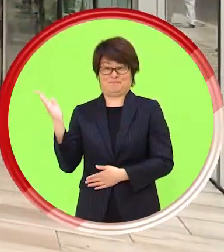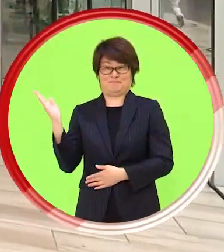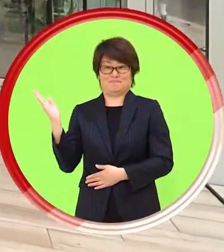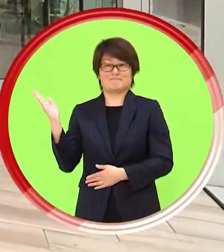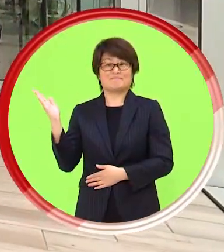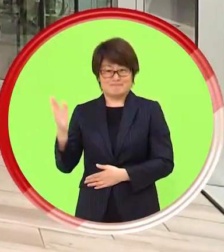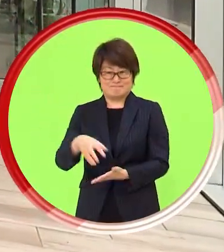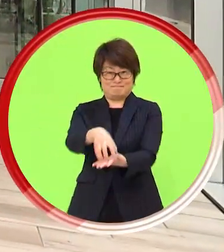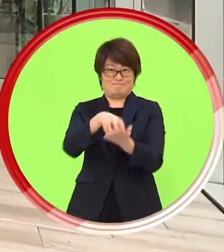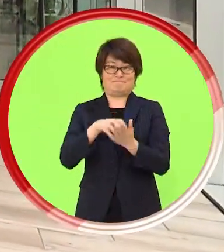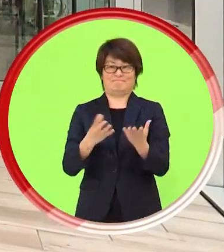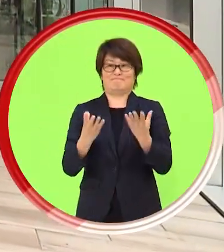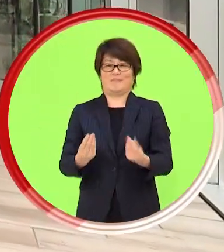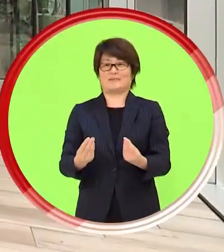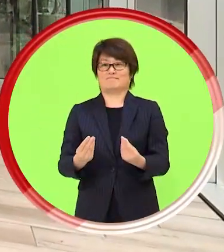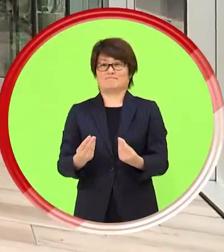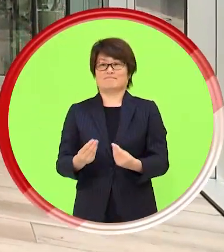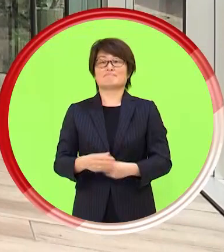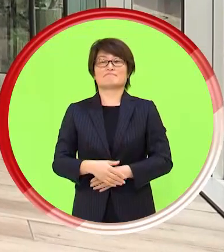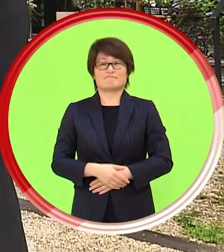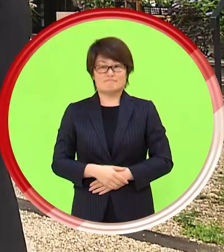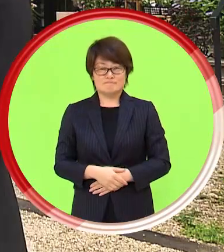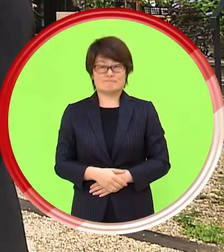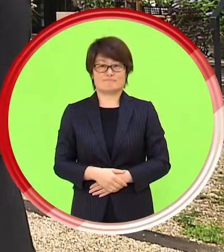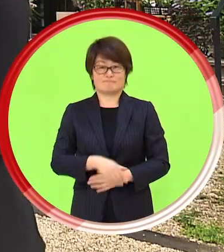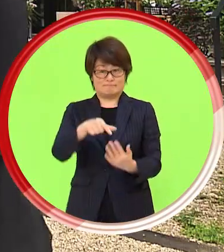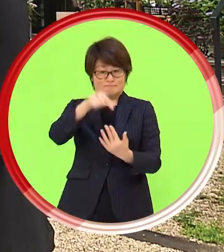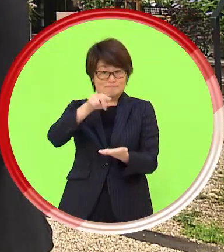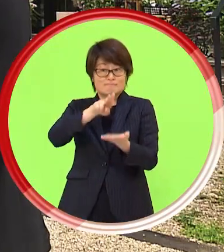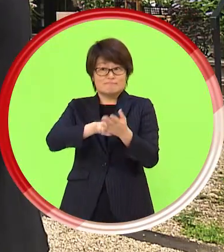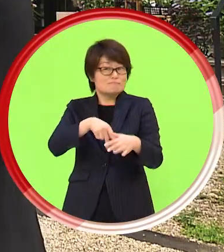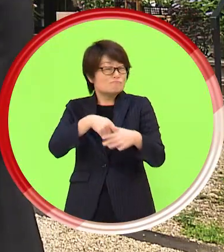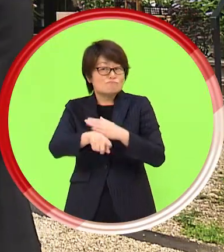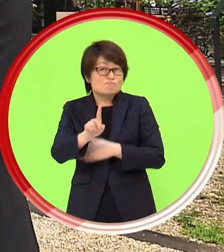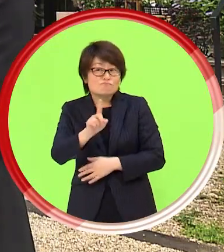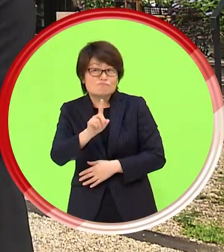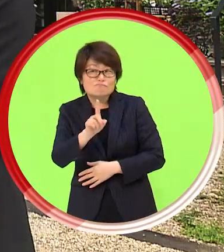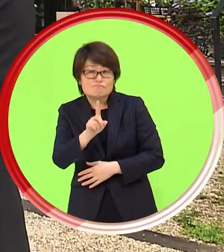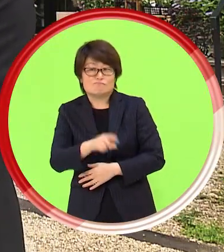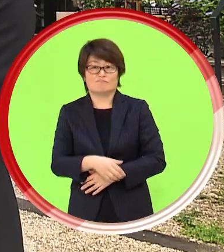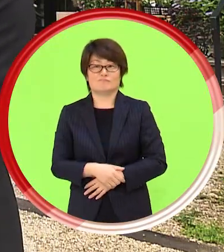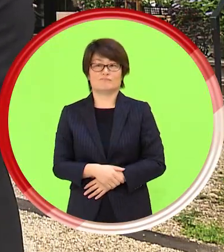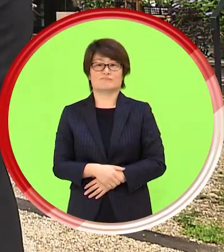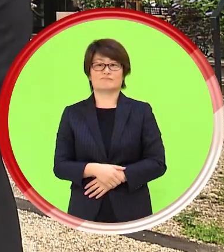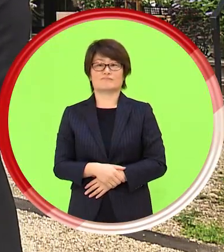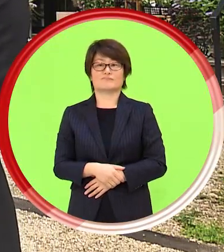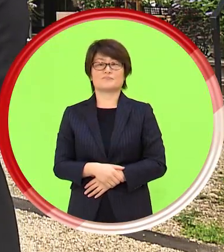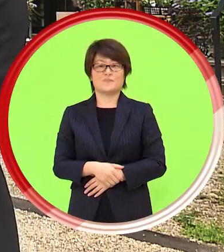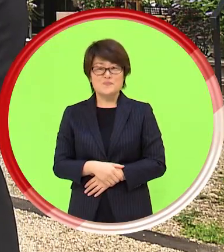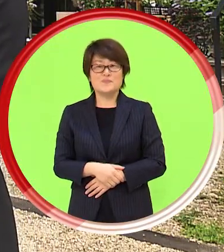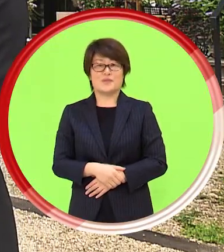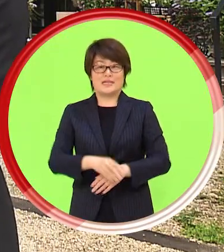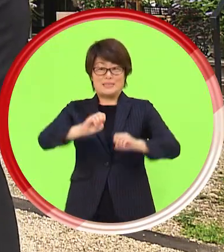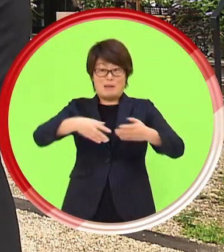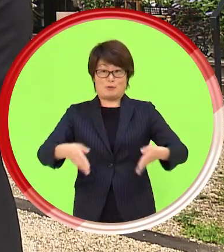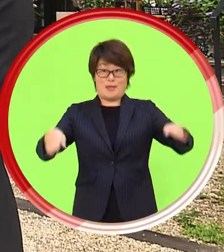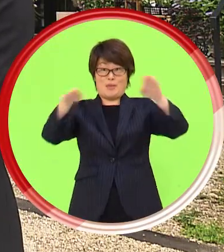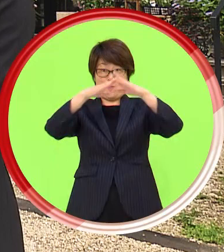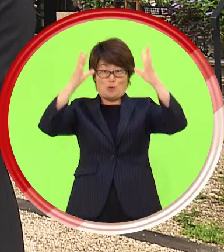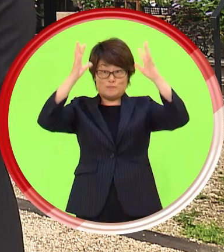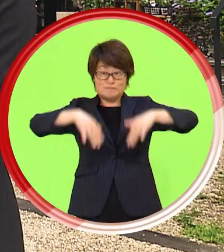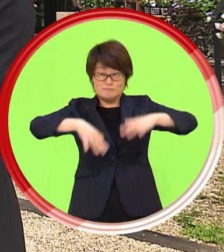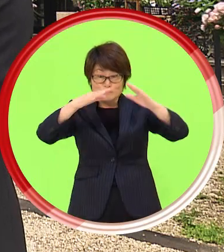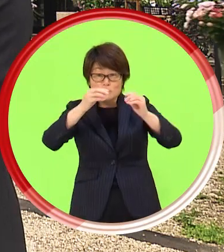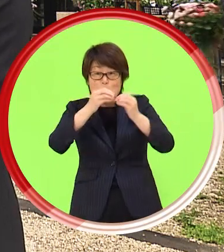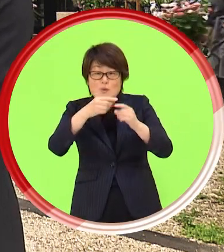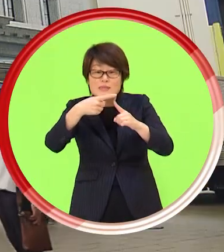セン、大賞を受賞しました。選考理由は何でしょうか。 被爆建物の建て替え